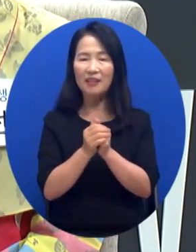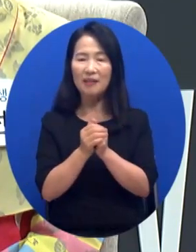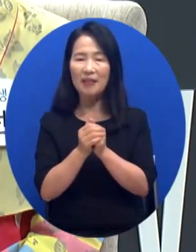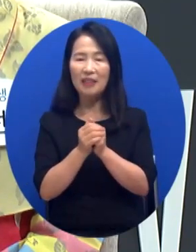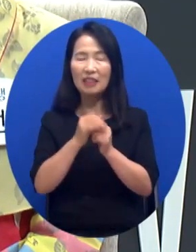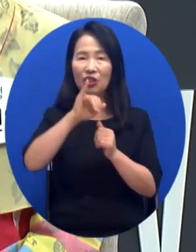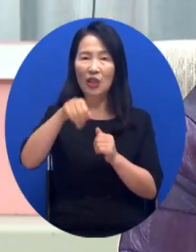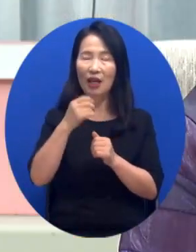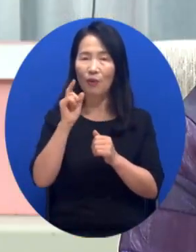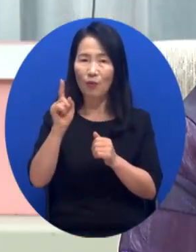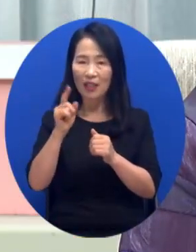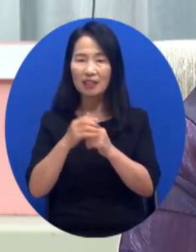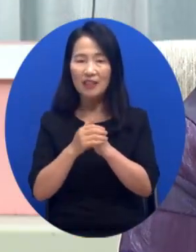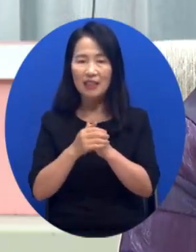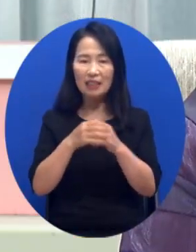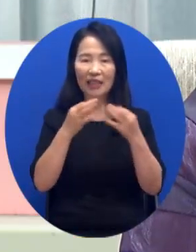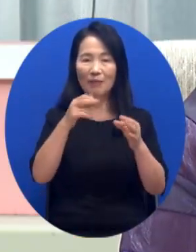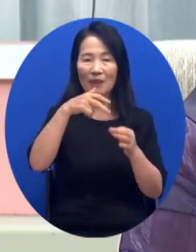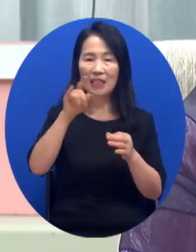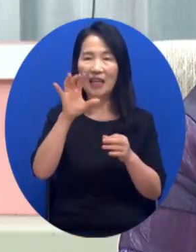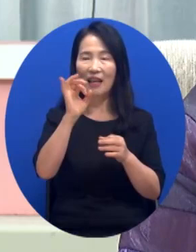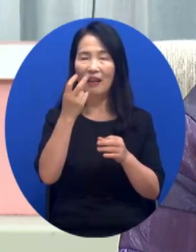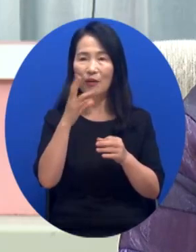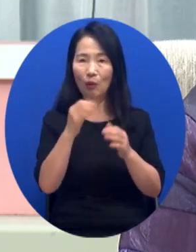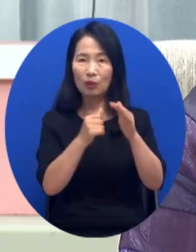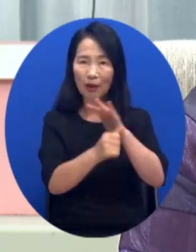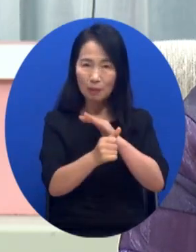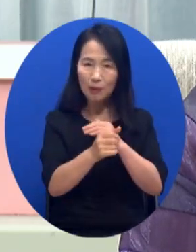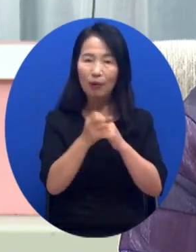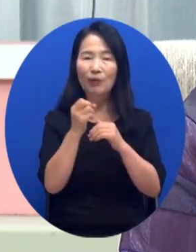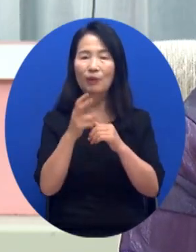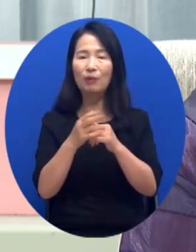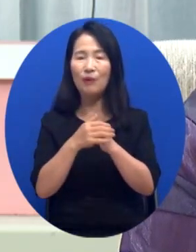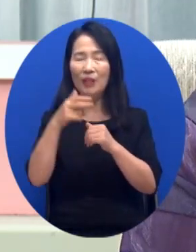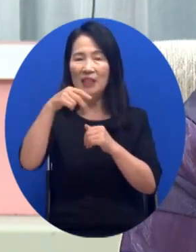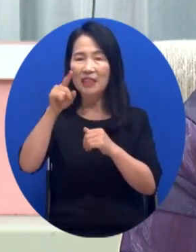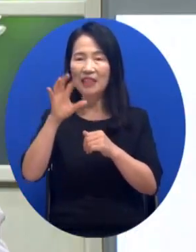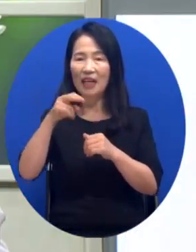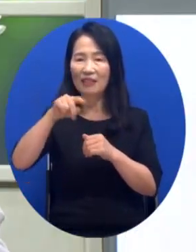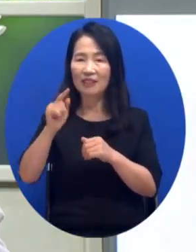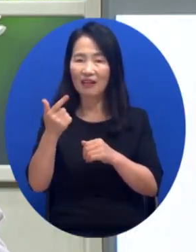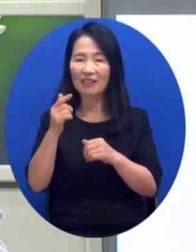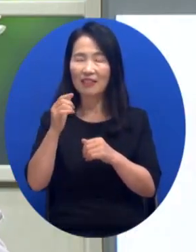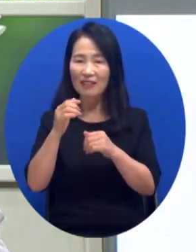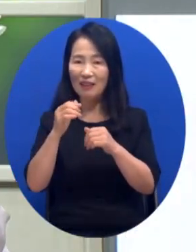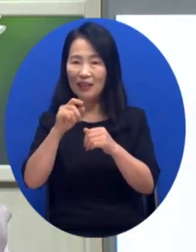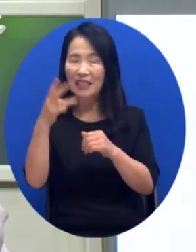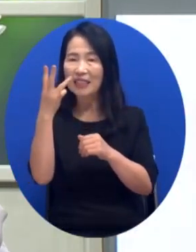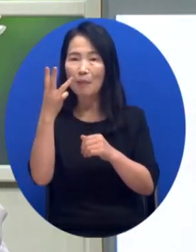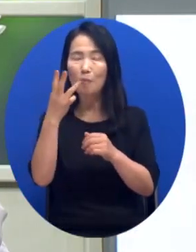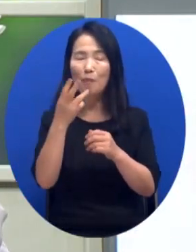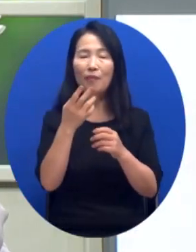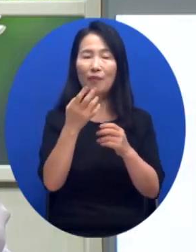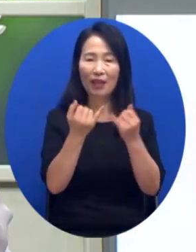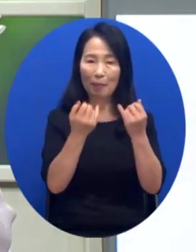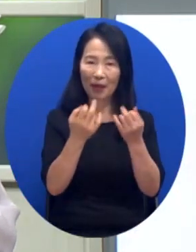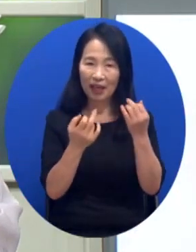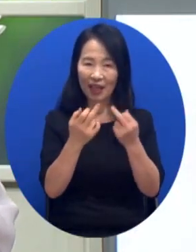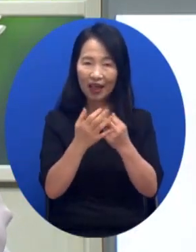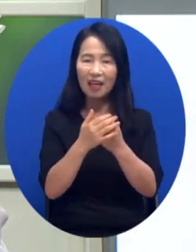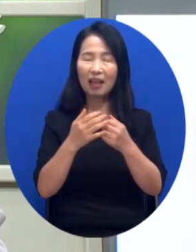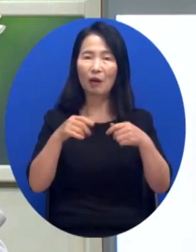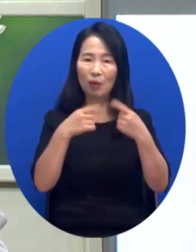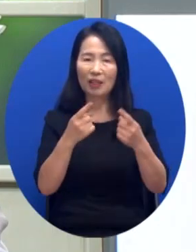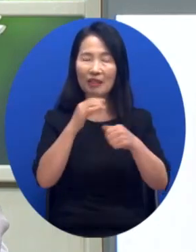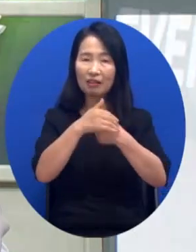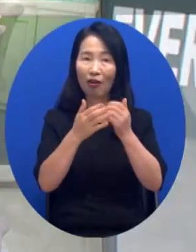편에는 김재영 대표와 이남주 사모를 비롯해 장선영, 장현서, 장현우 3남매가 출연해 성경을